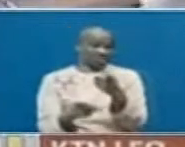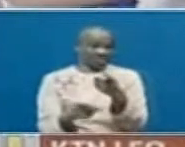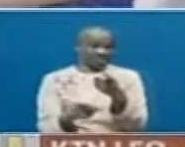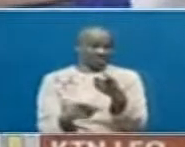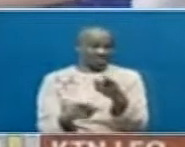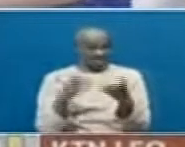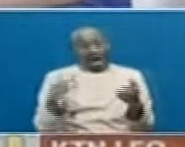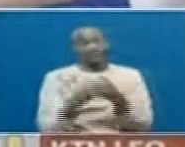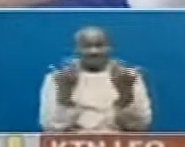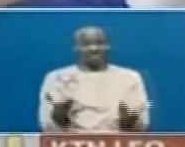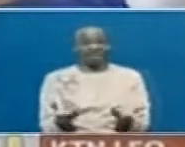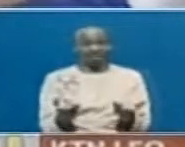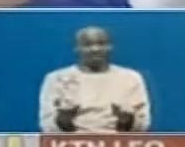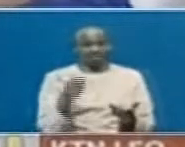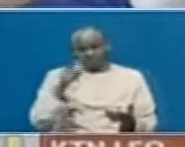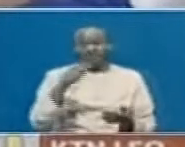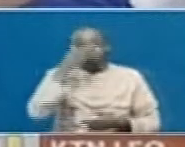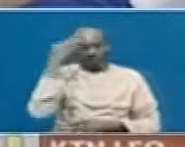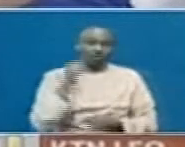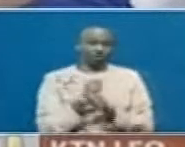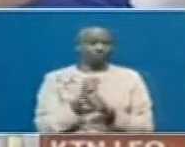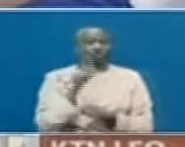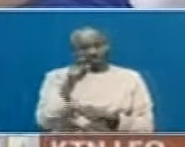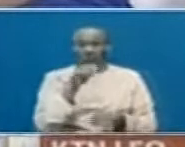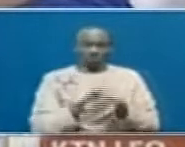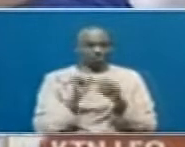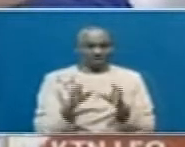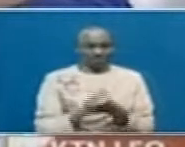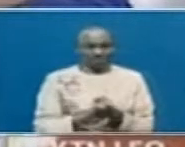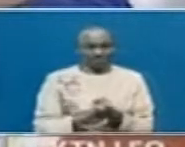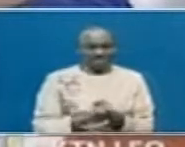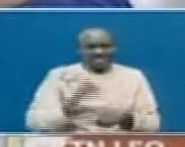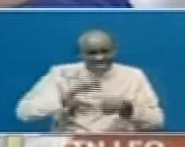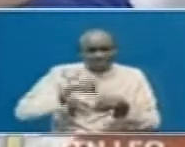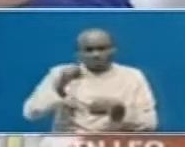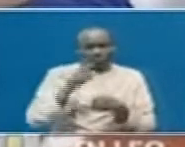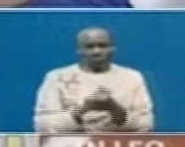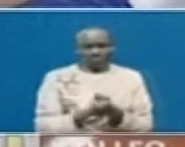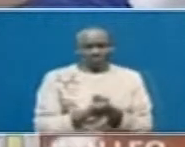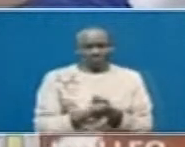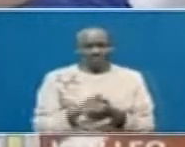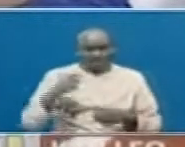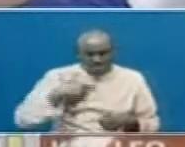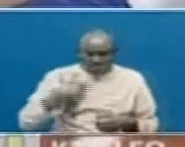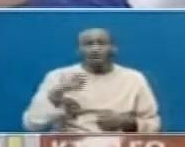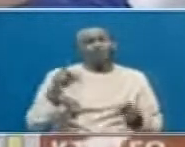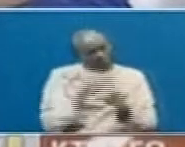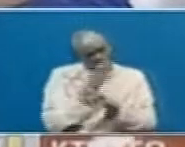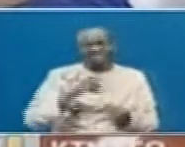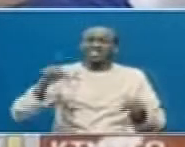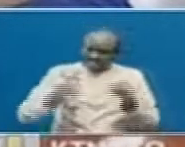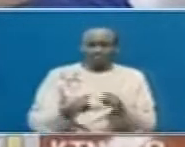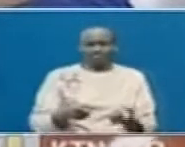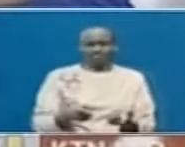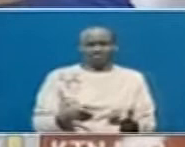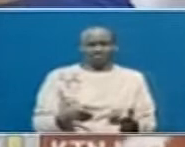Na mambo kama hayo. Na bado kwa mtangazaji kazi yako. Nakumbuka Uncle Mambo, bado kwa mtangazaji ni mwanamuziki. Naam, mimi ni mtangazaji na pia ni mwanamuziki. Hebu tupe